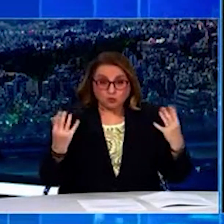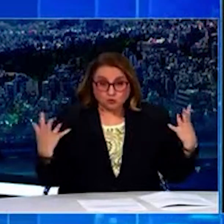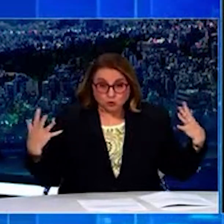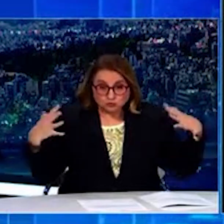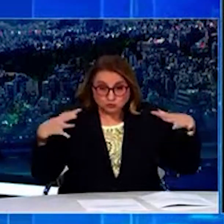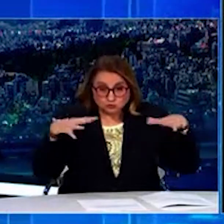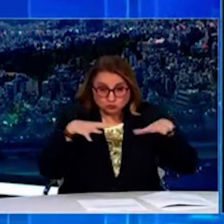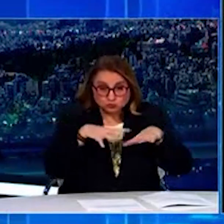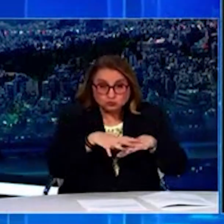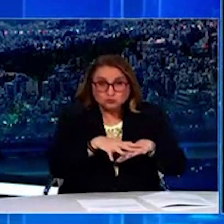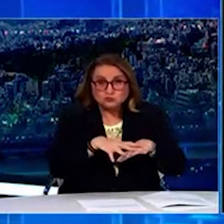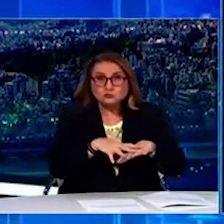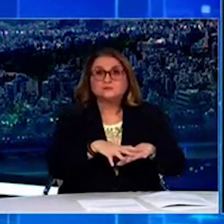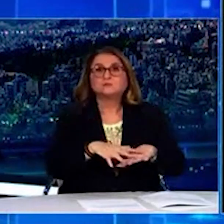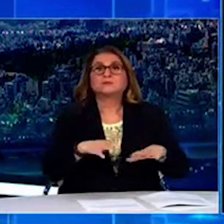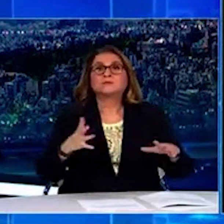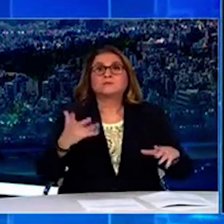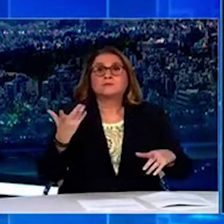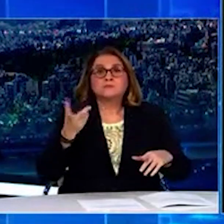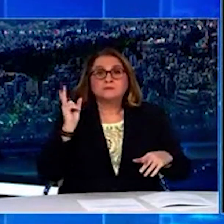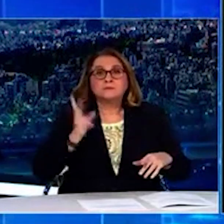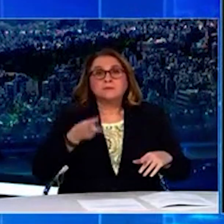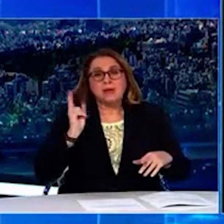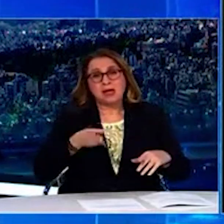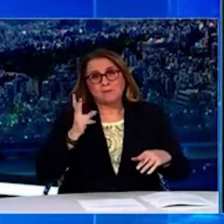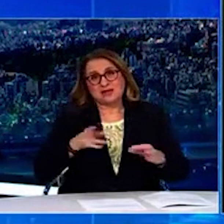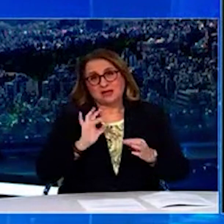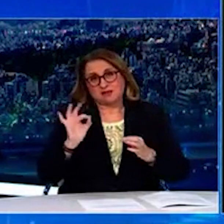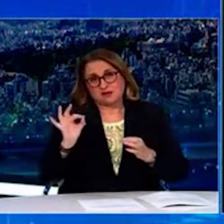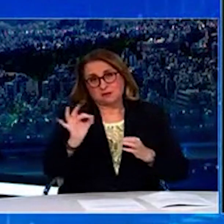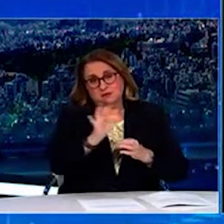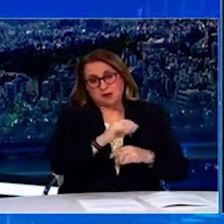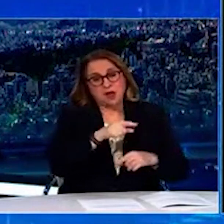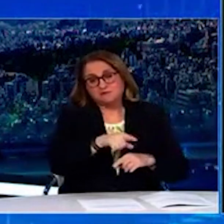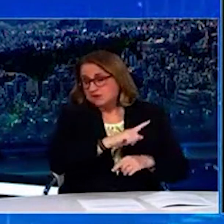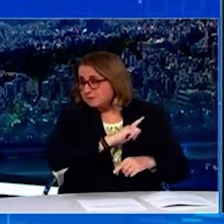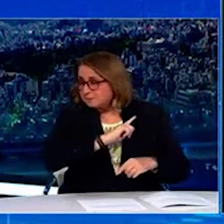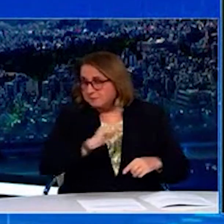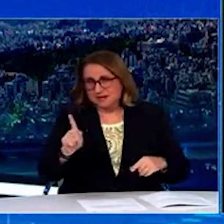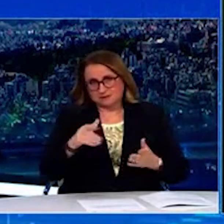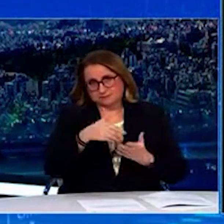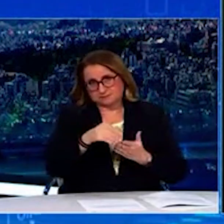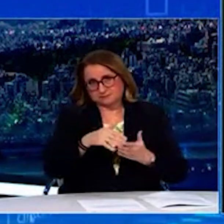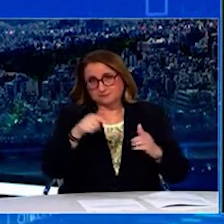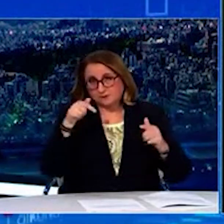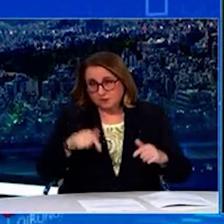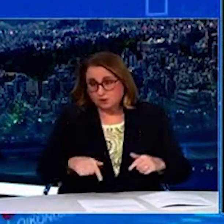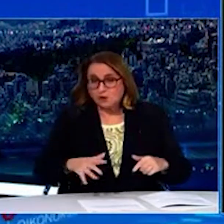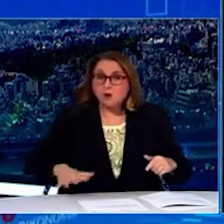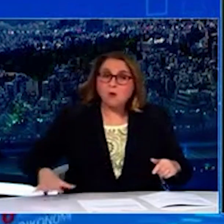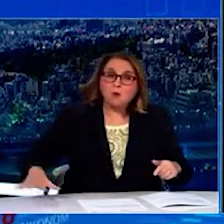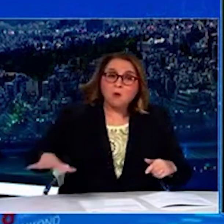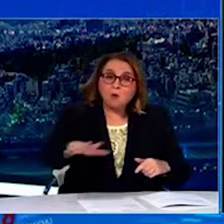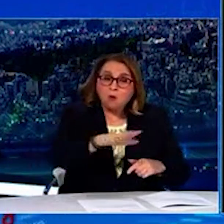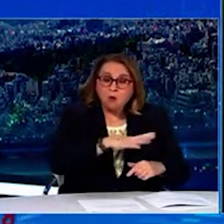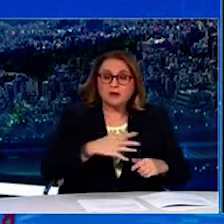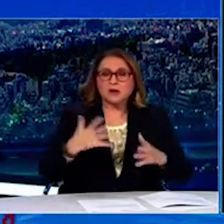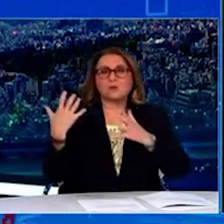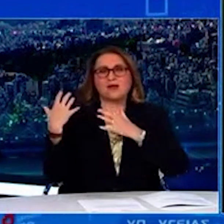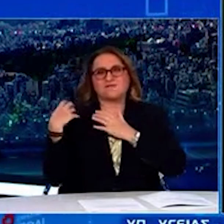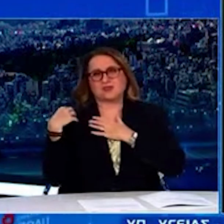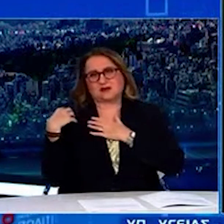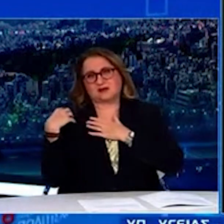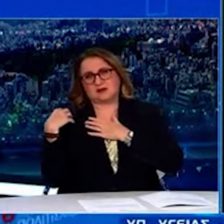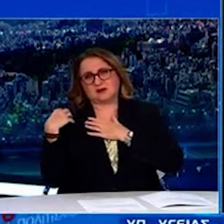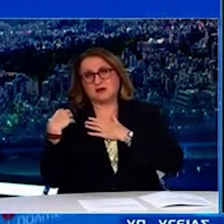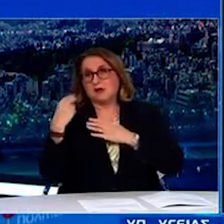και συνοστισμού επικίνδυνων η ενεξάπλωση του ιού πρέπει να αποφευθούν. Είναι ώρα ευθύνης για όλους. Πόσο μάλλον που η ίδια η Εκκλησία